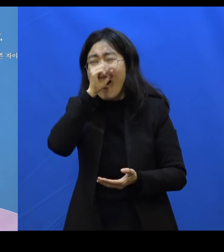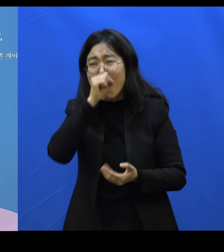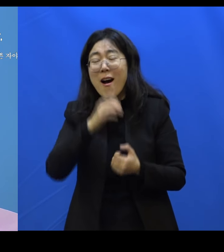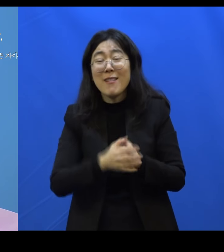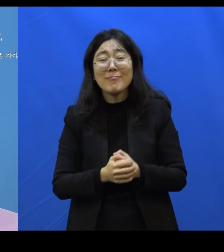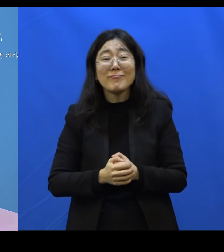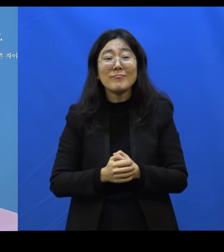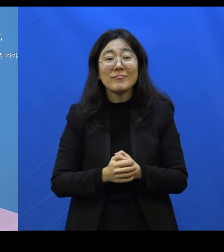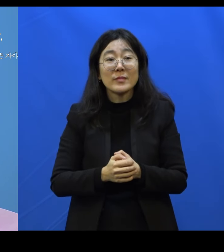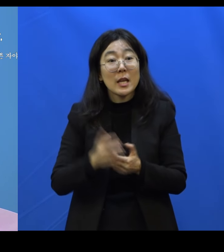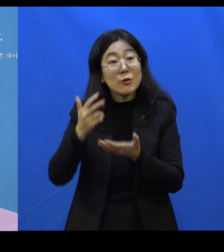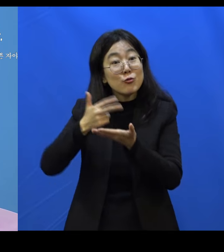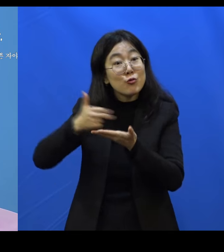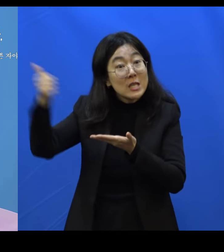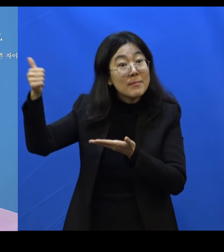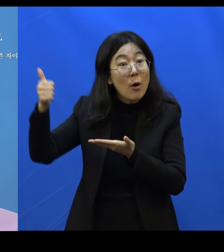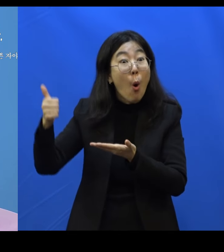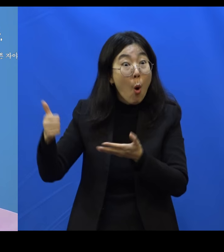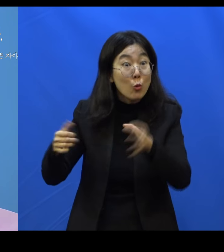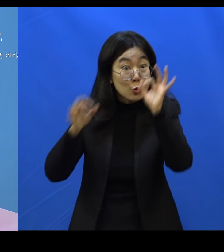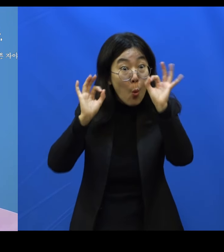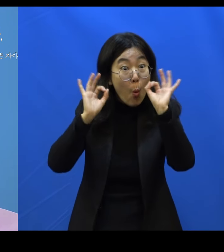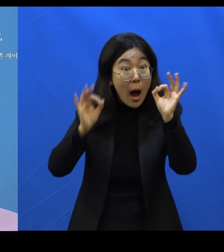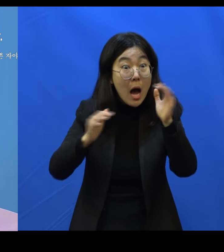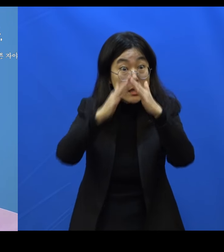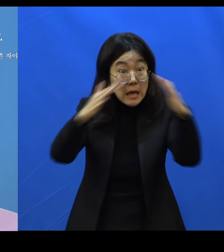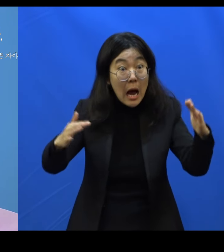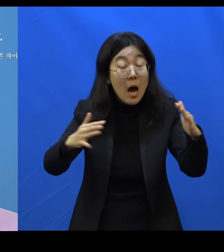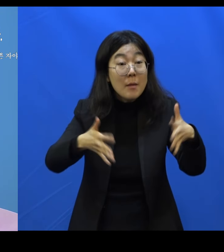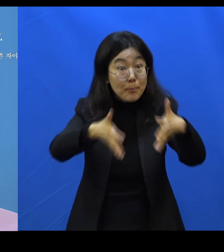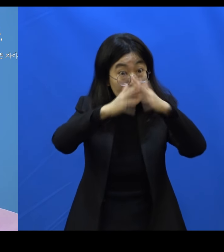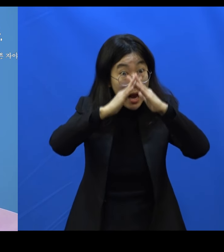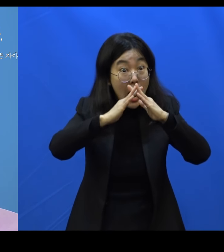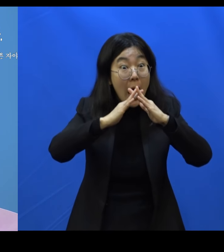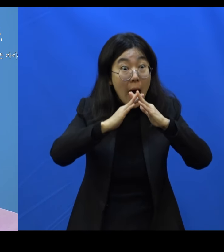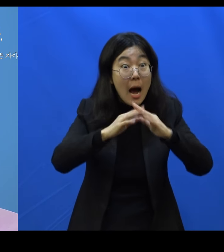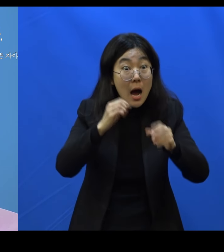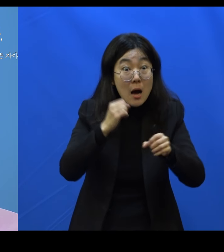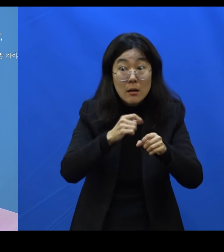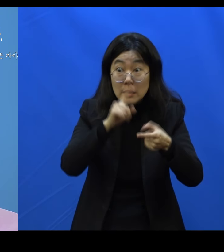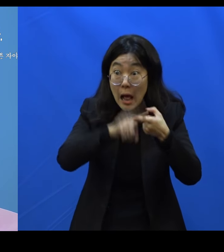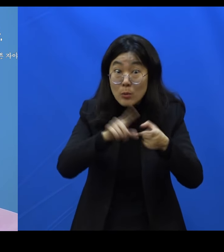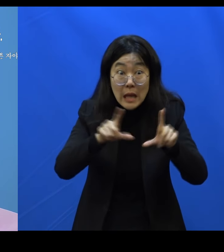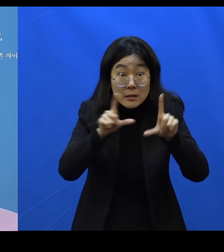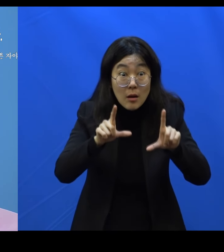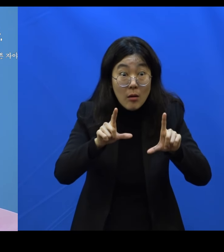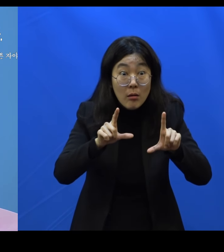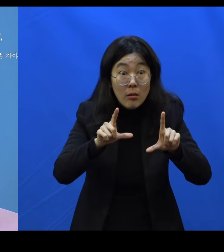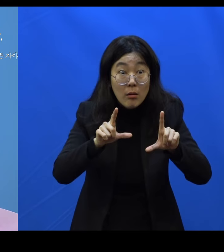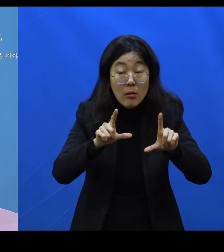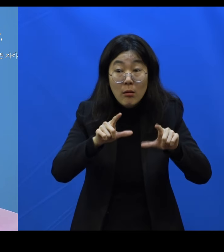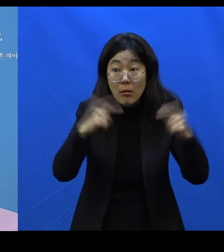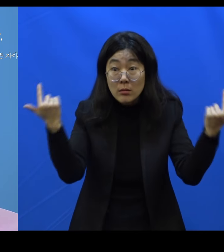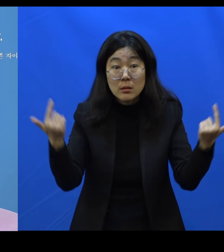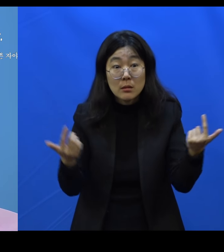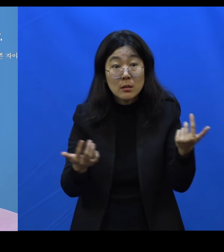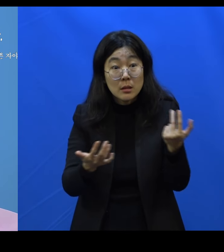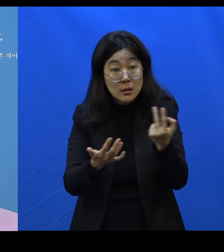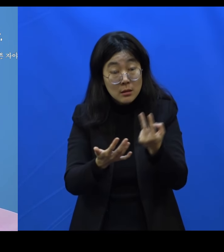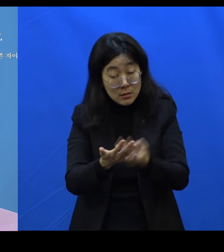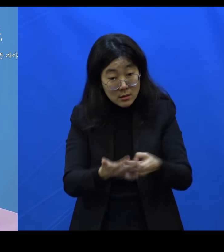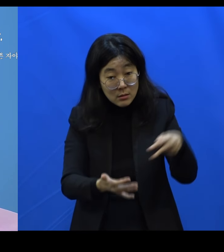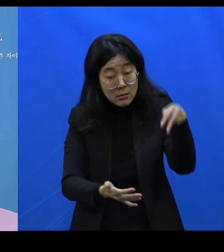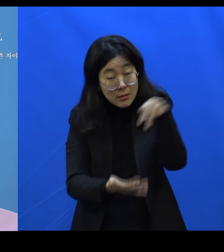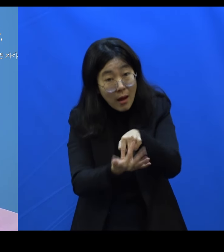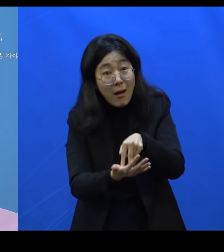근데 여러분, 주님은 어떻게 해요? 그 베드로 얘기를 듣고 막바로 가자. 그래서 일어나 가자.